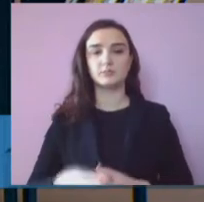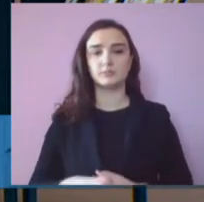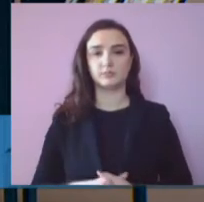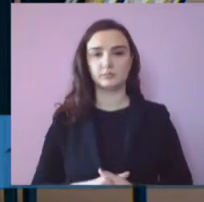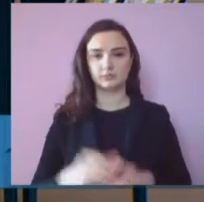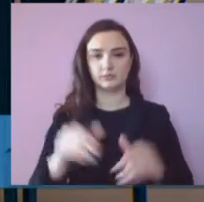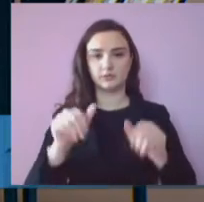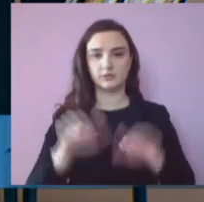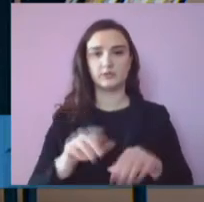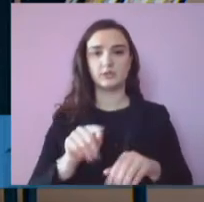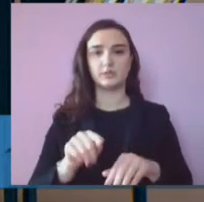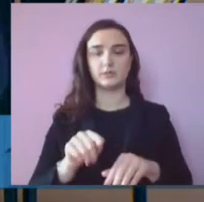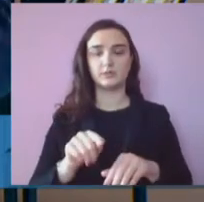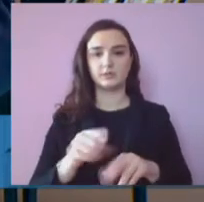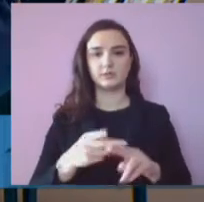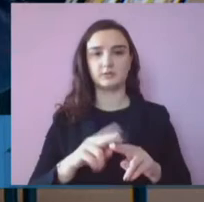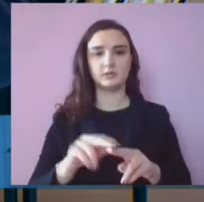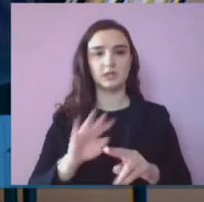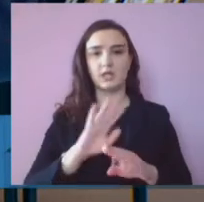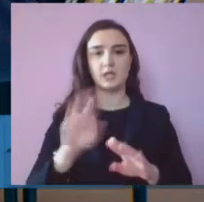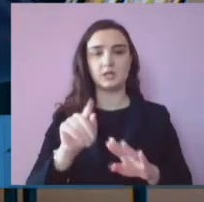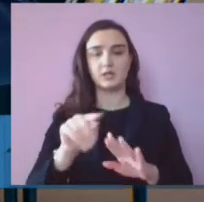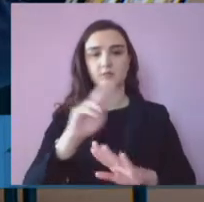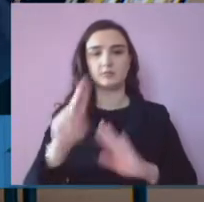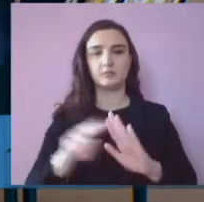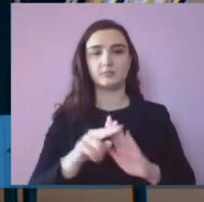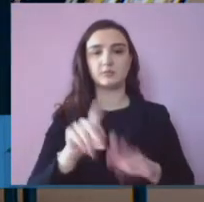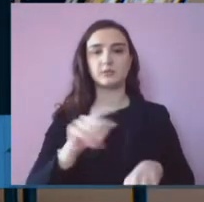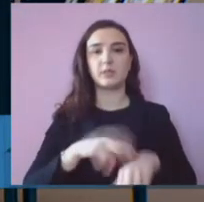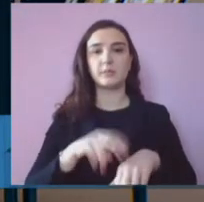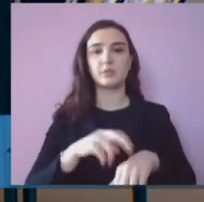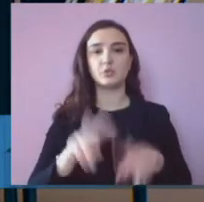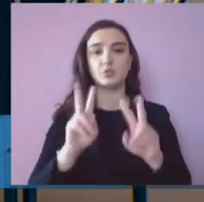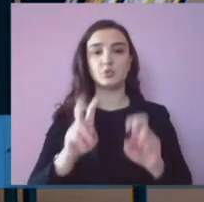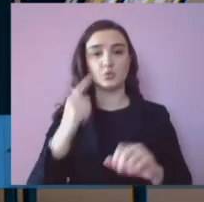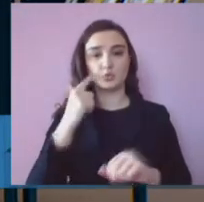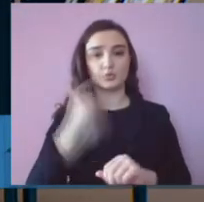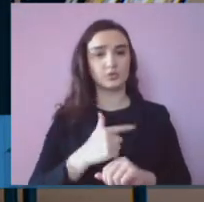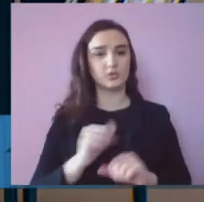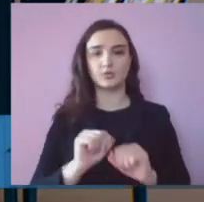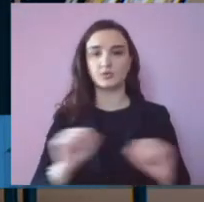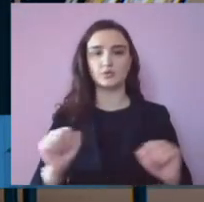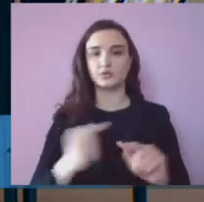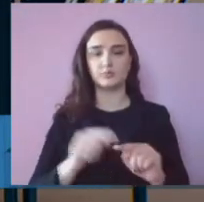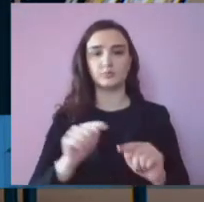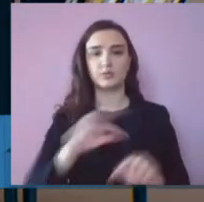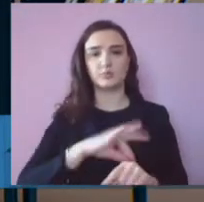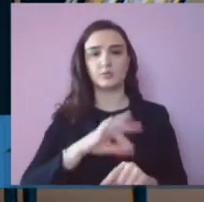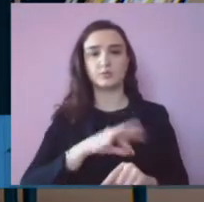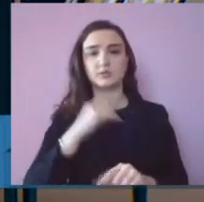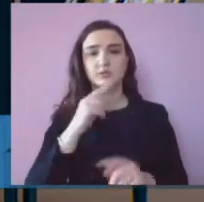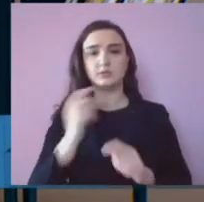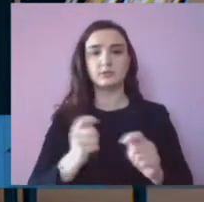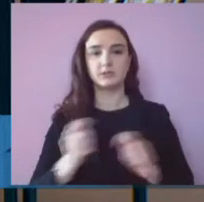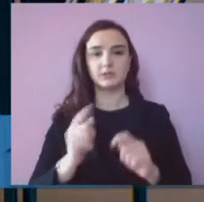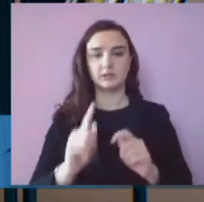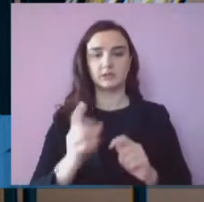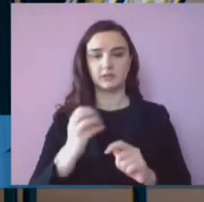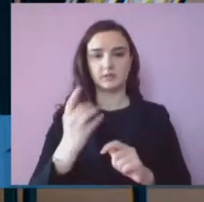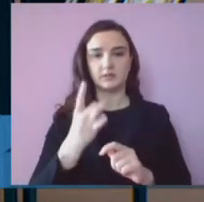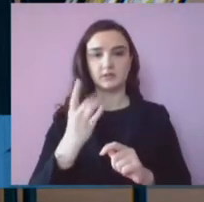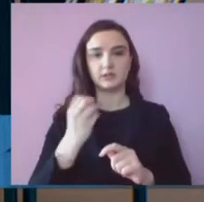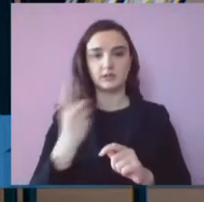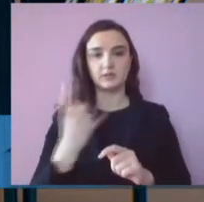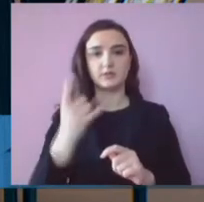გადაწყვეტილებით, რომელიც არ ემყარება სამეცნიერო სამედიცინო ცოდნას, არ შეიძლება ამ შემთხვევაში გამოყენება. სიფრთხილე კიდევ ერთხელ და კიდევ ერთხელ